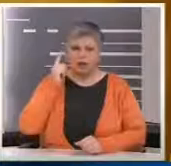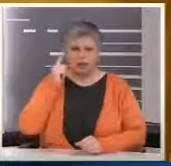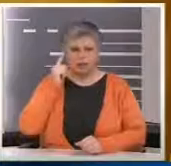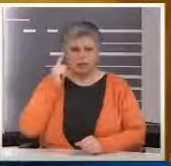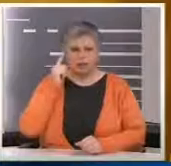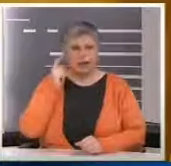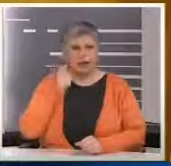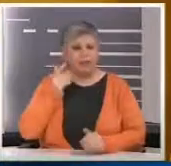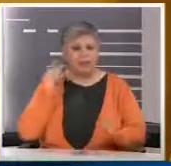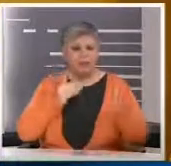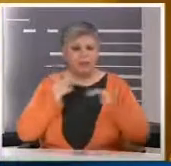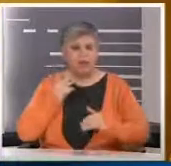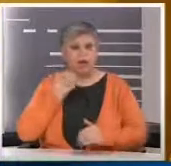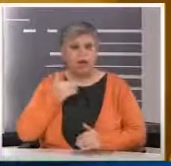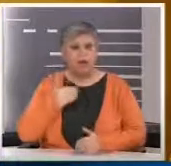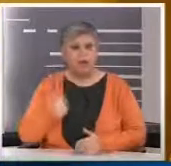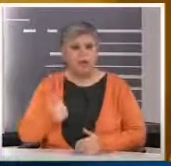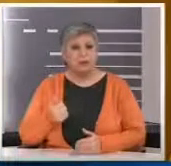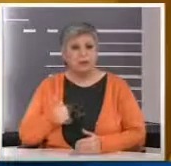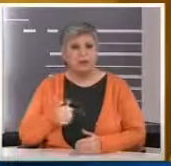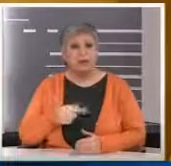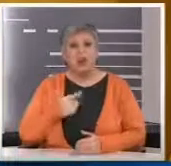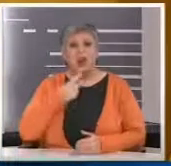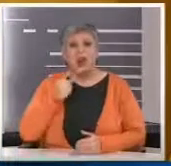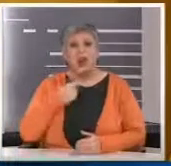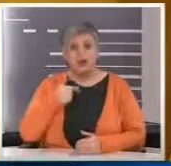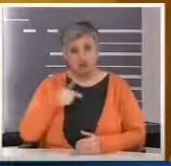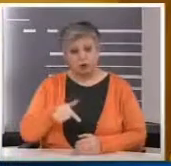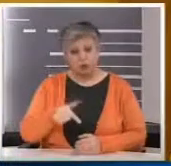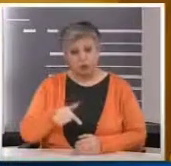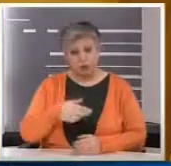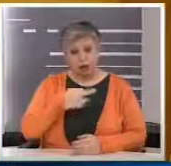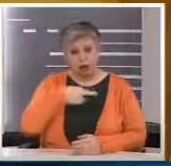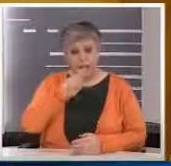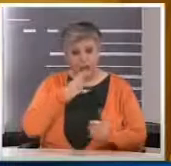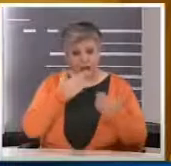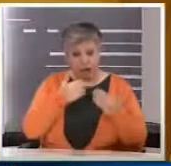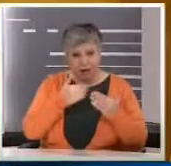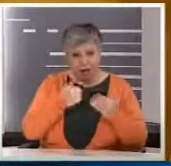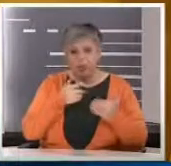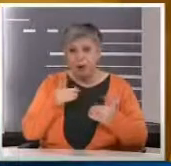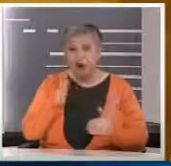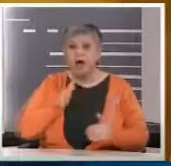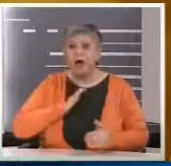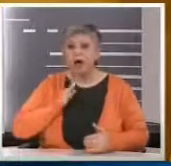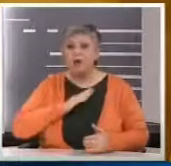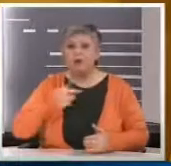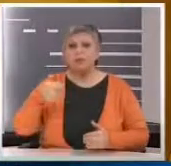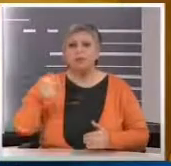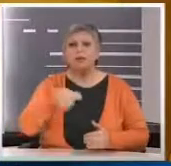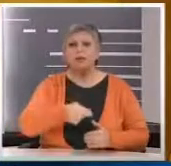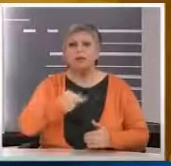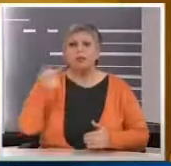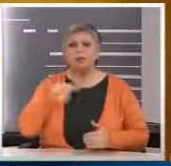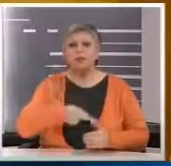δεν χωράει καμιά αμφιβολία. Αλλά πάντως αυξάνεται η συμμετοχή των ασφαλισμένων. Εδώ θέλω να εξηγήσω σε ένα λεπτό